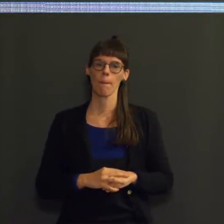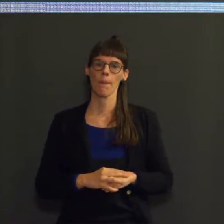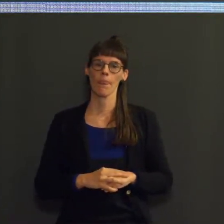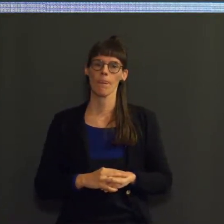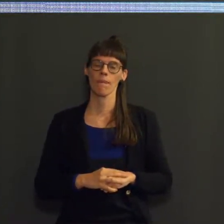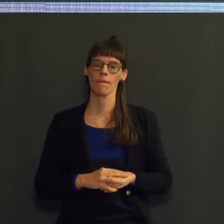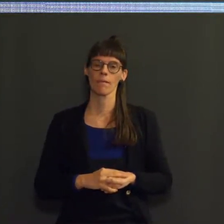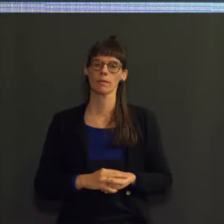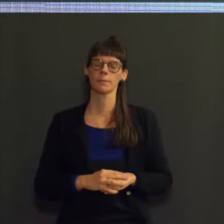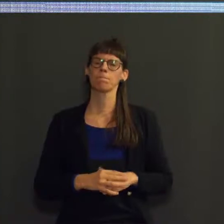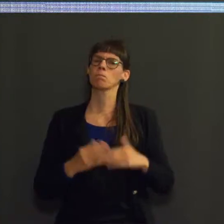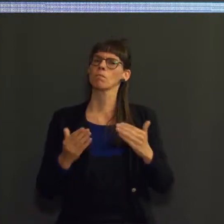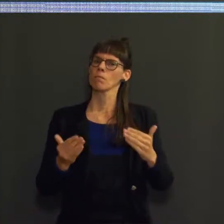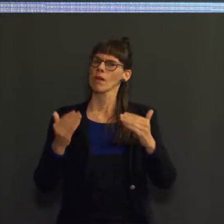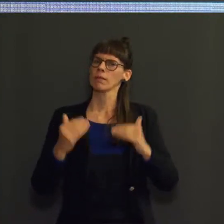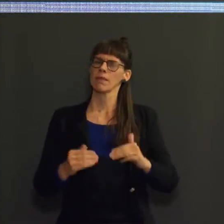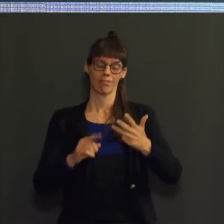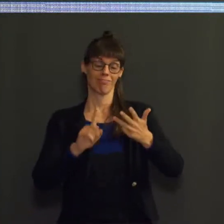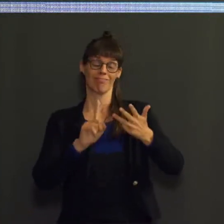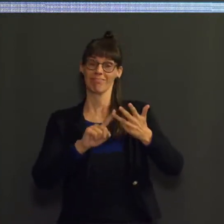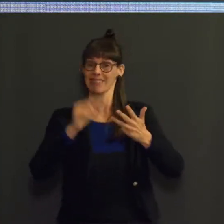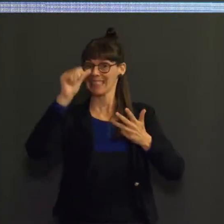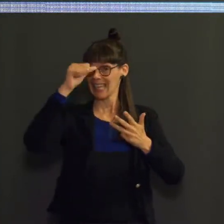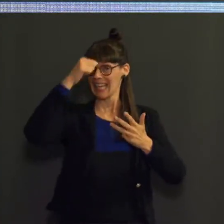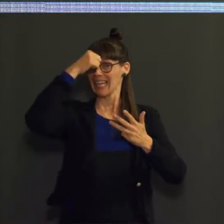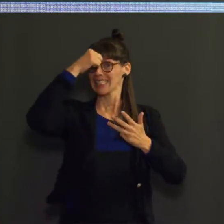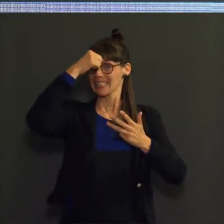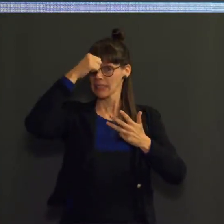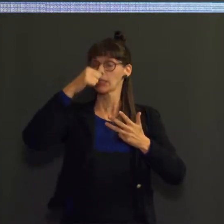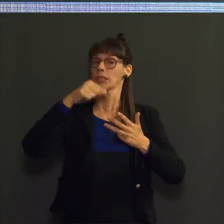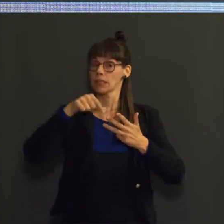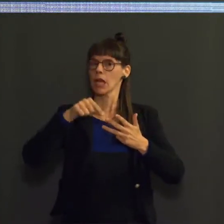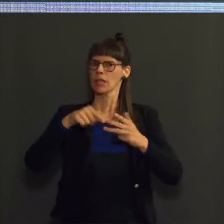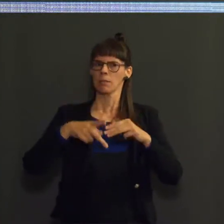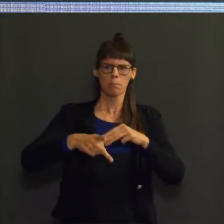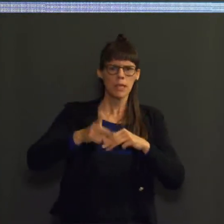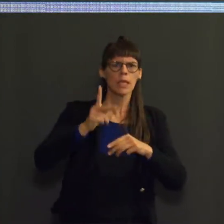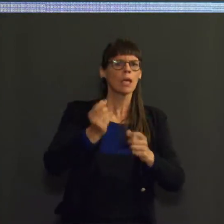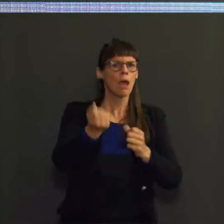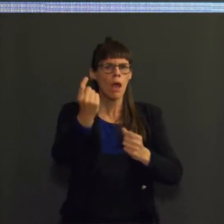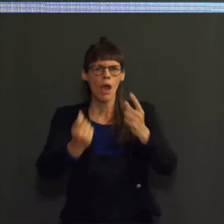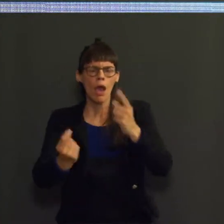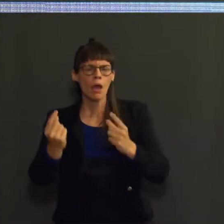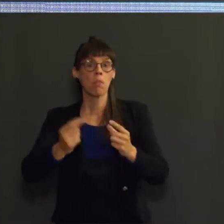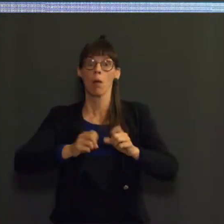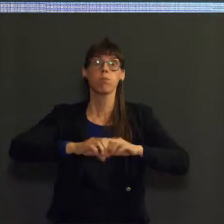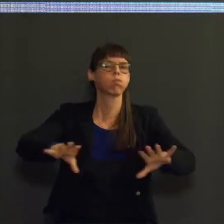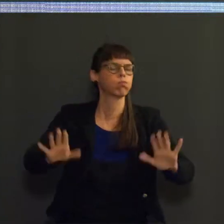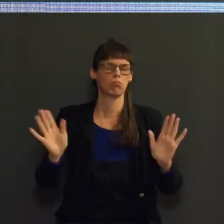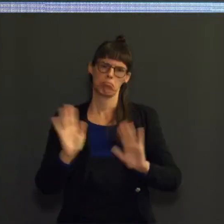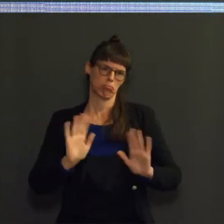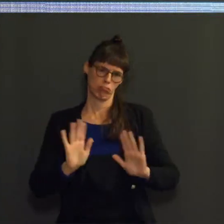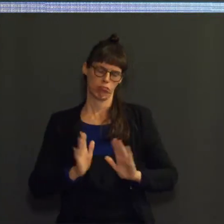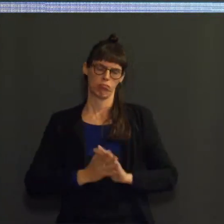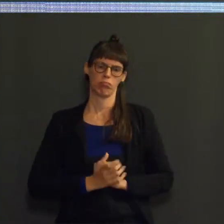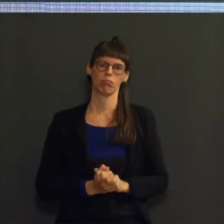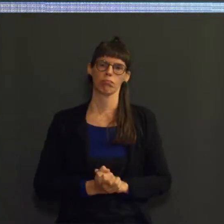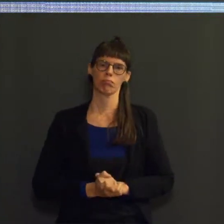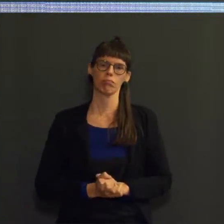Het aantal gemelde besmettingen met de Indische variant neemt toe, maar blijft vooralsnog beperkt.